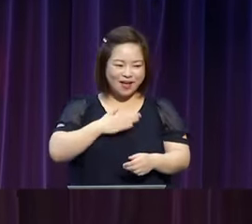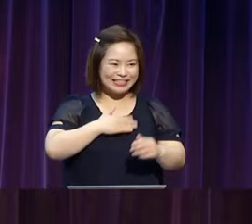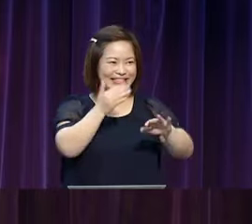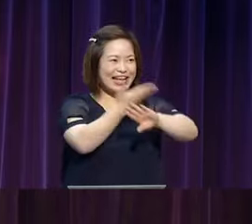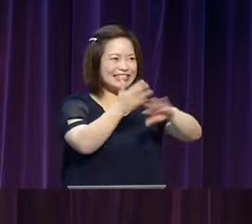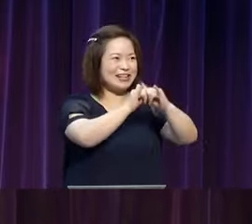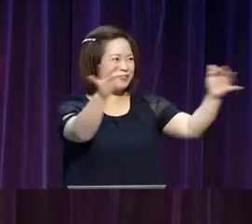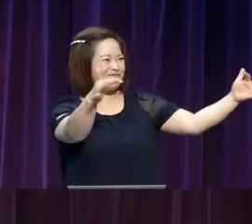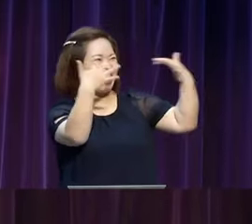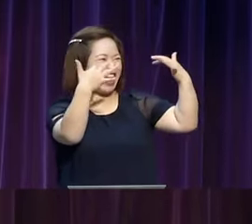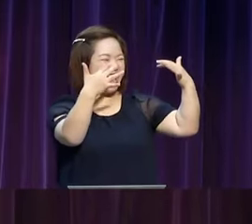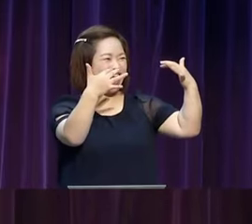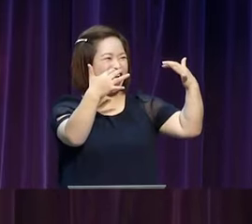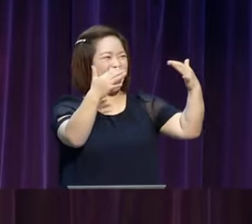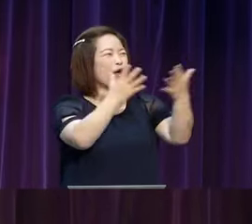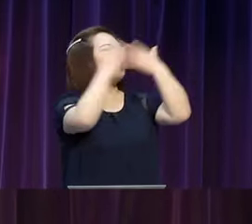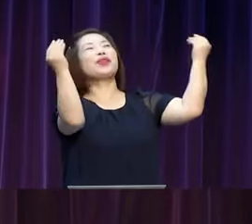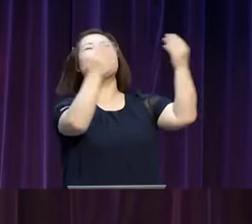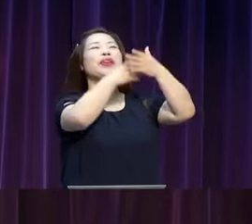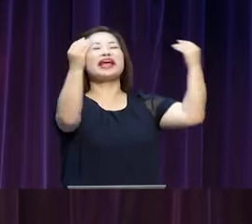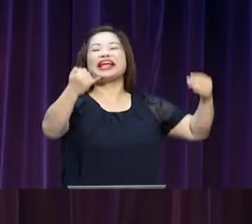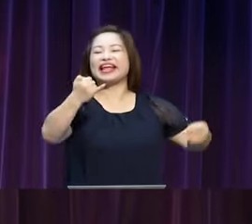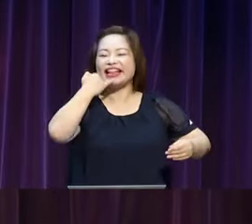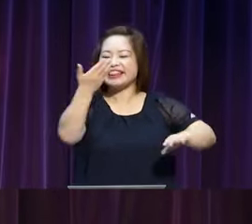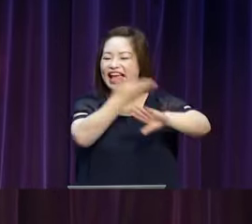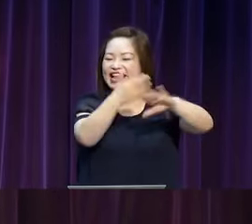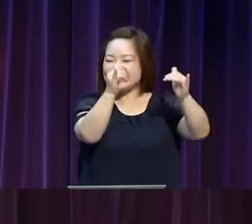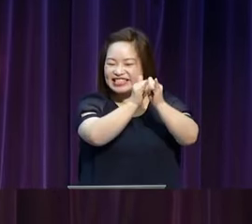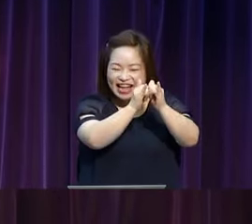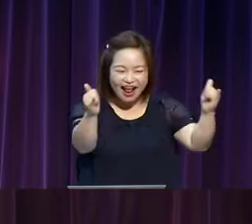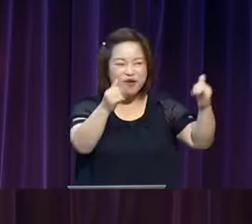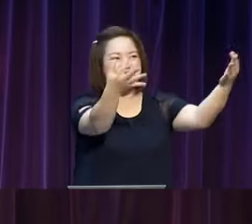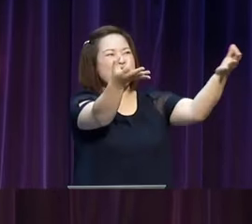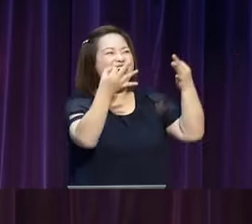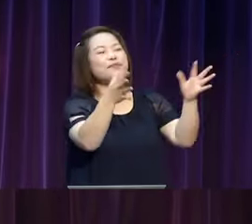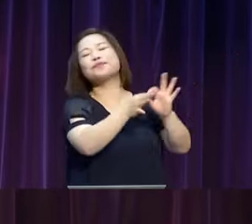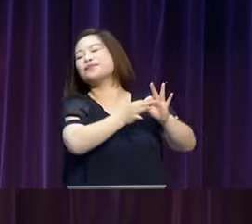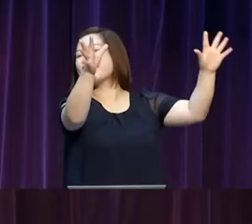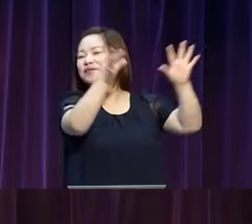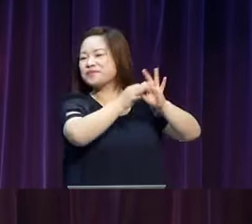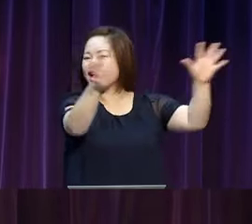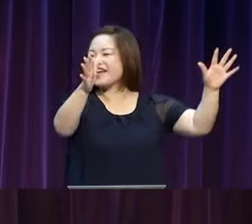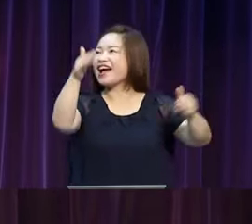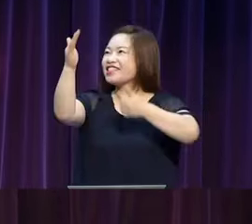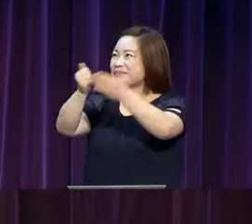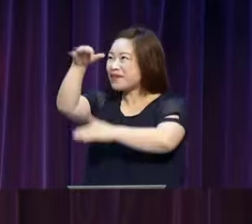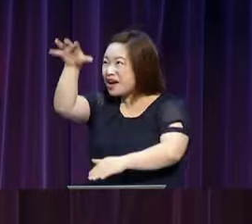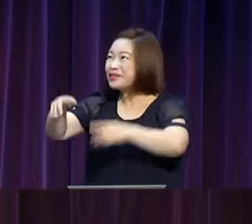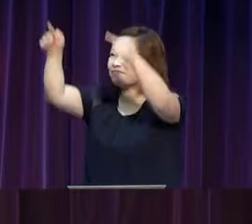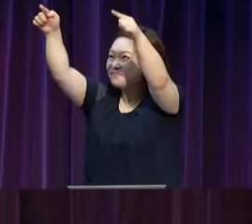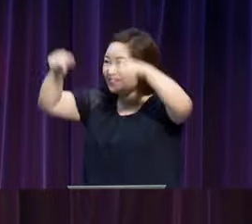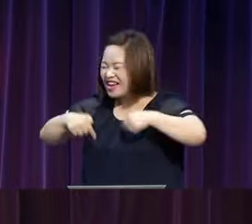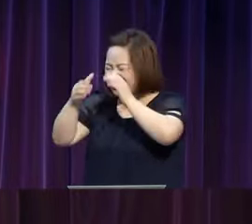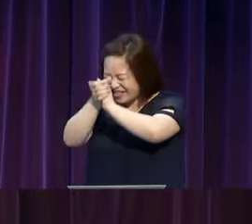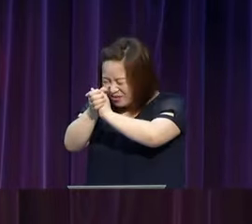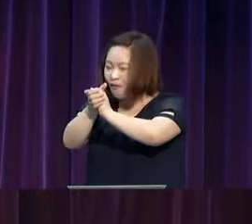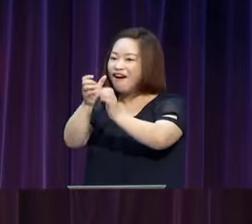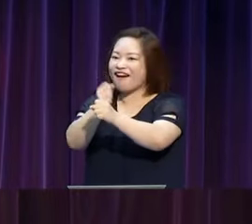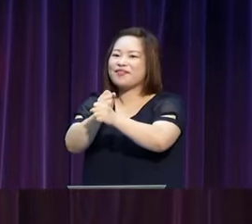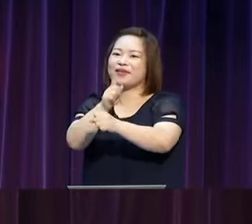창피하지가 않았어요. 남들이 웃어도 남들이 쳐다봐도 이건 나만 할 수 있어. 하나님이